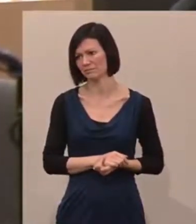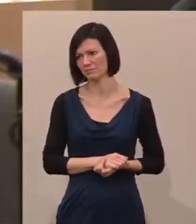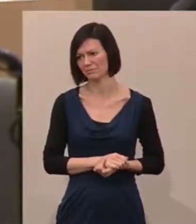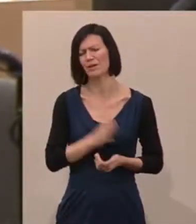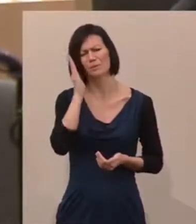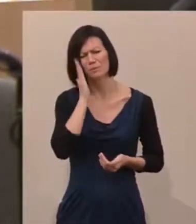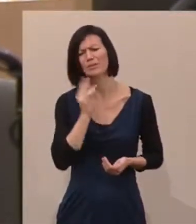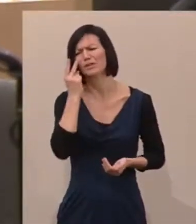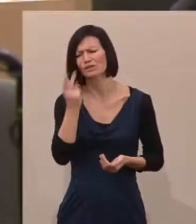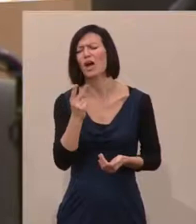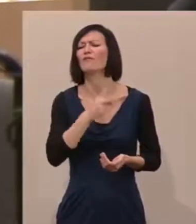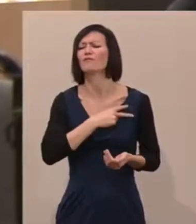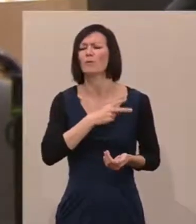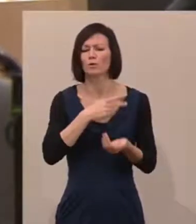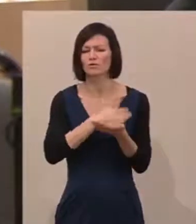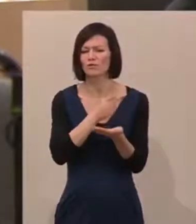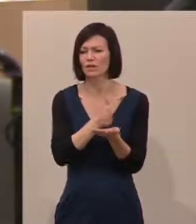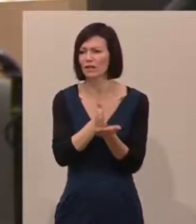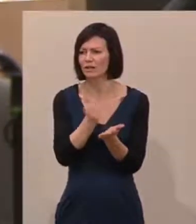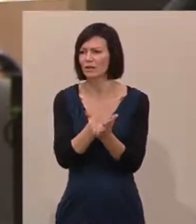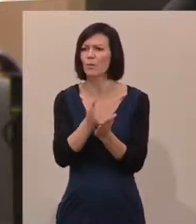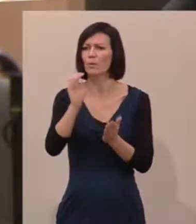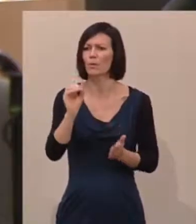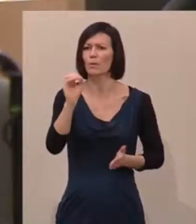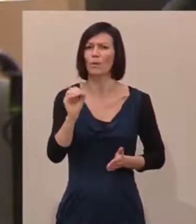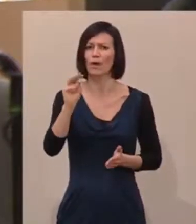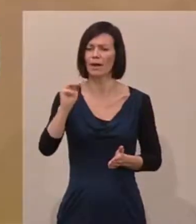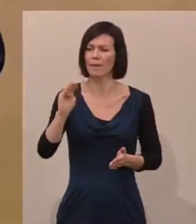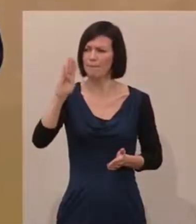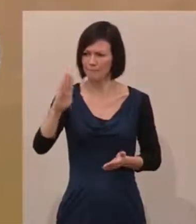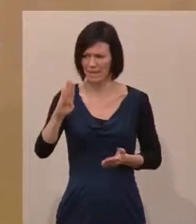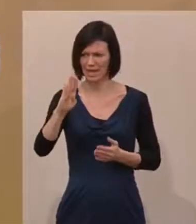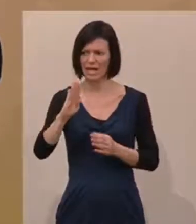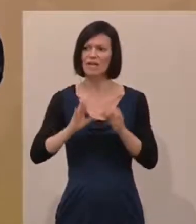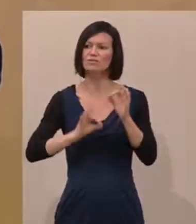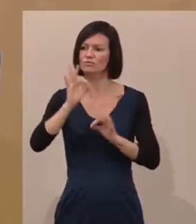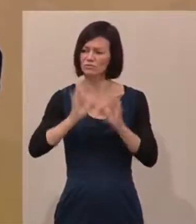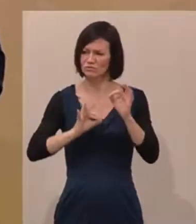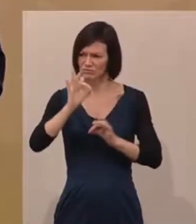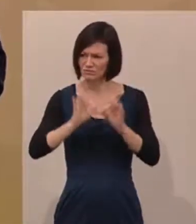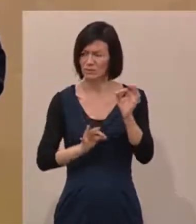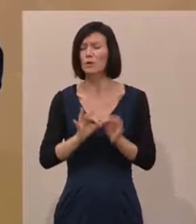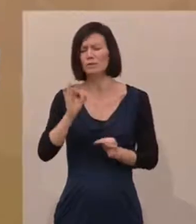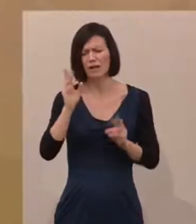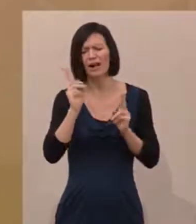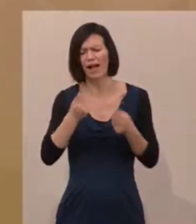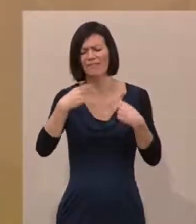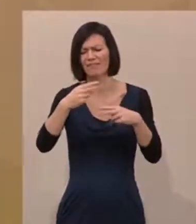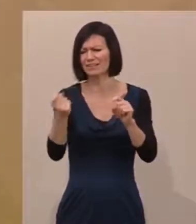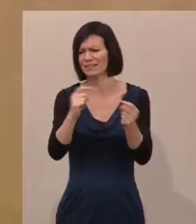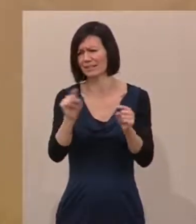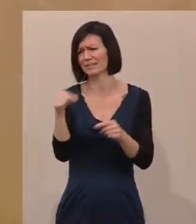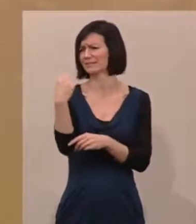die Vermögensverteilungsergebnisse der ÖMB-Studie an und dann reden Sie weiter und hören Sie auf, den Kopf